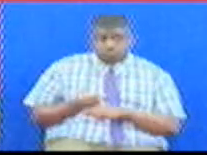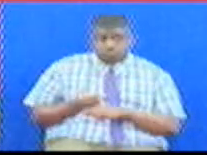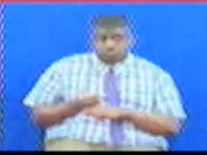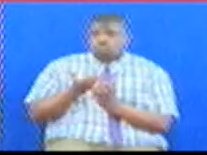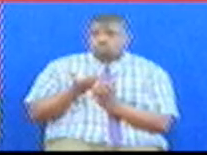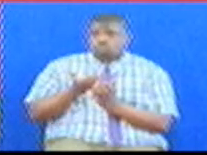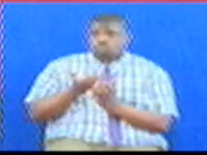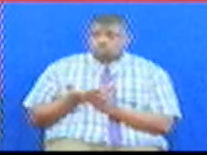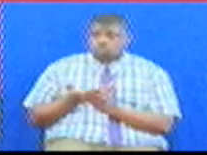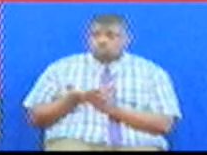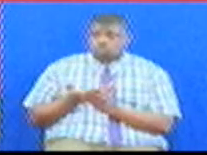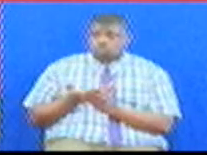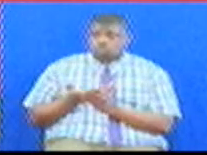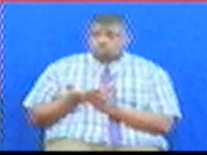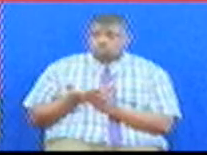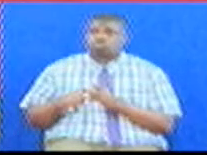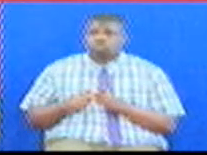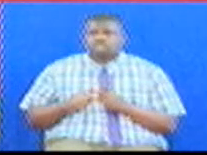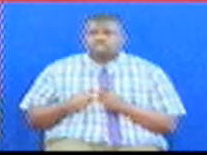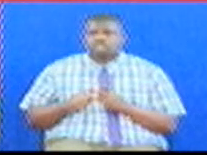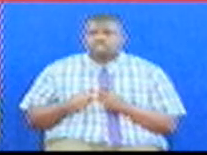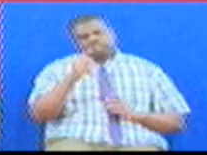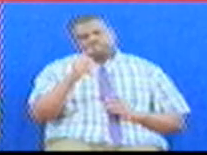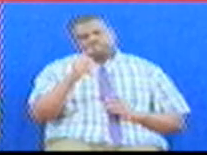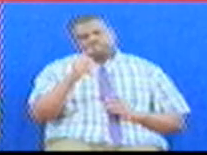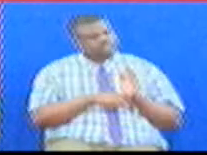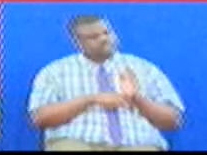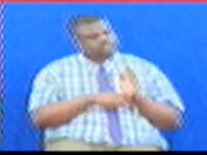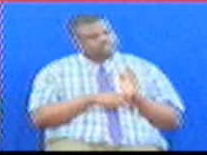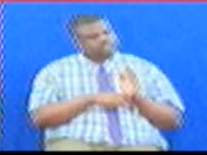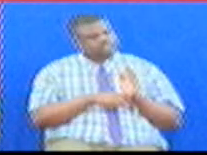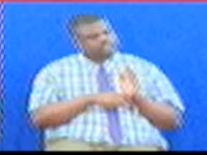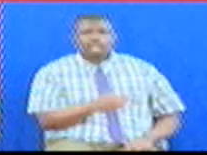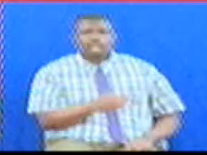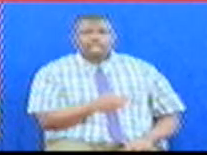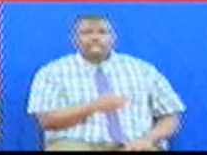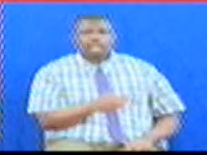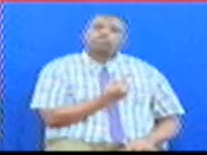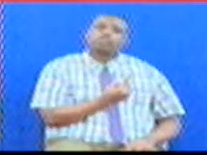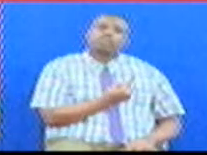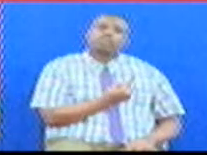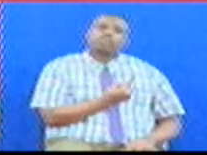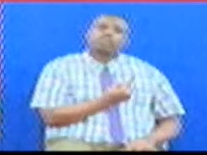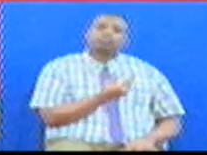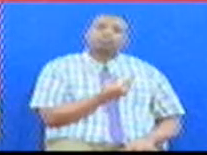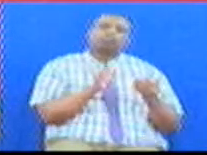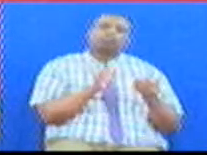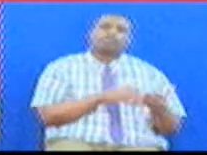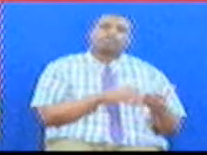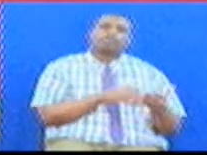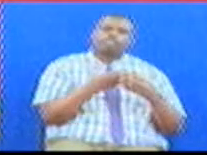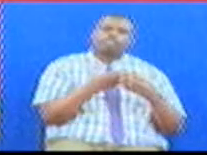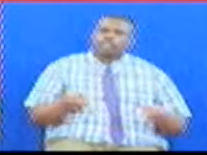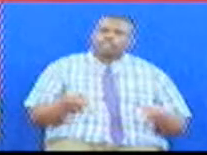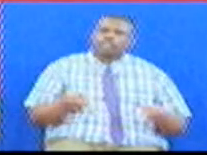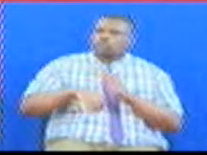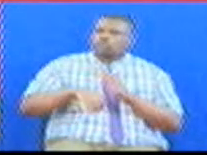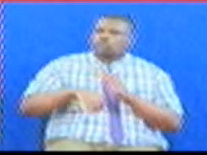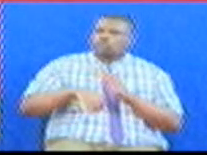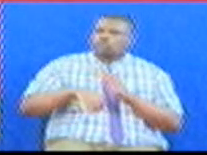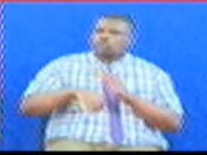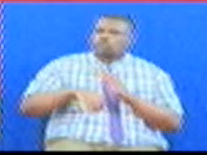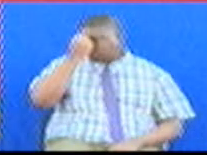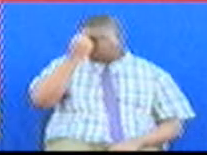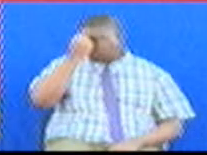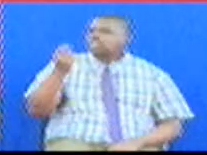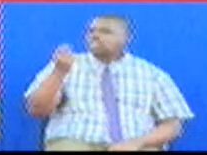Wizara ya Mifugo ni sio chini ya ng'ombe 100,000 ambao wamekufa na kupotea katika utaratibu usioeleweka.